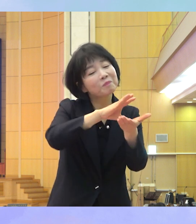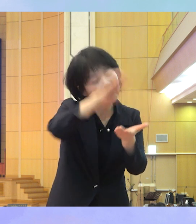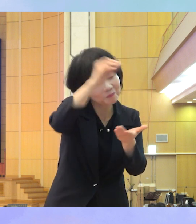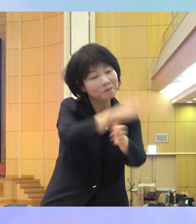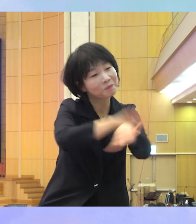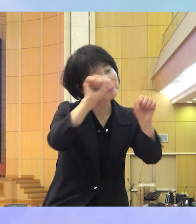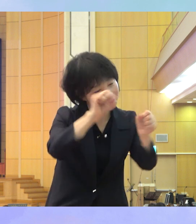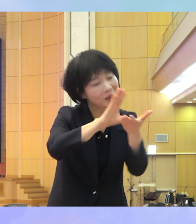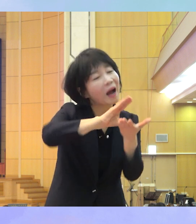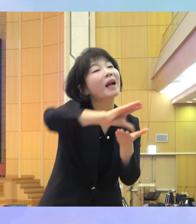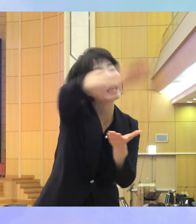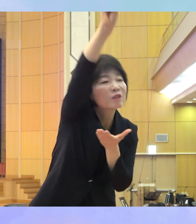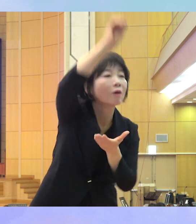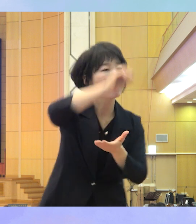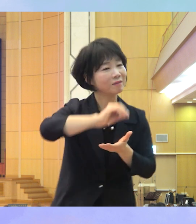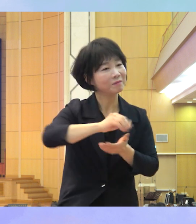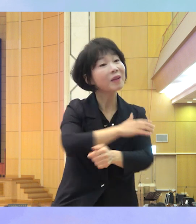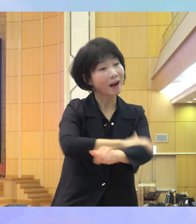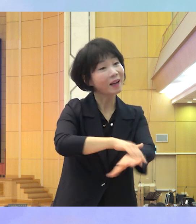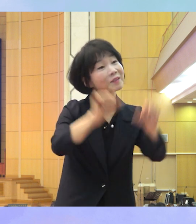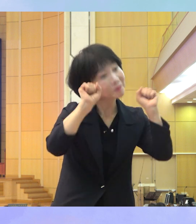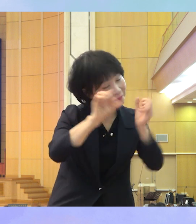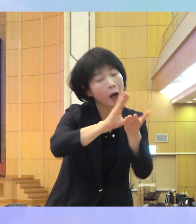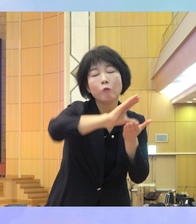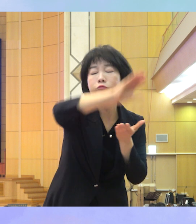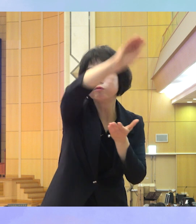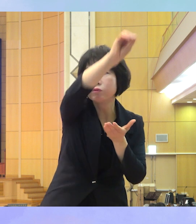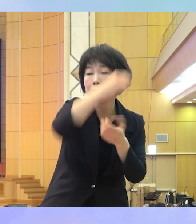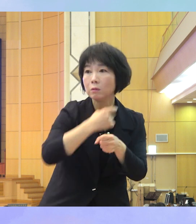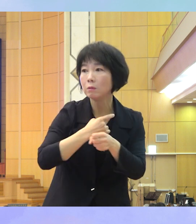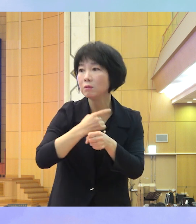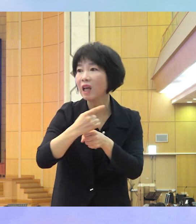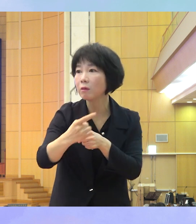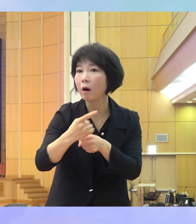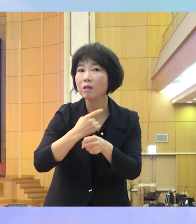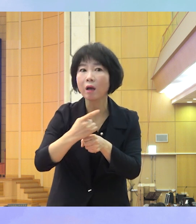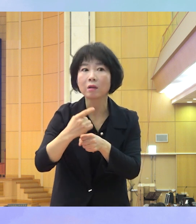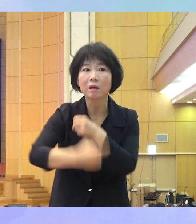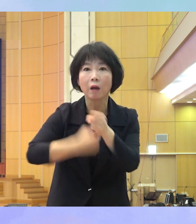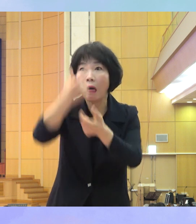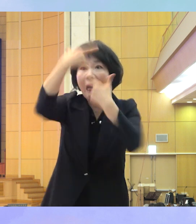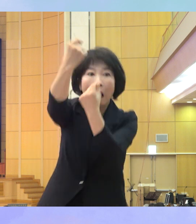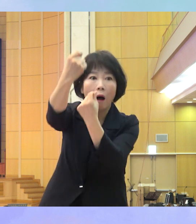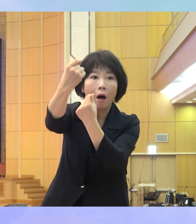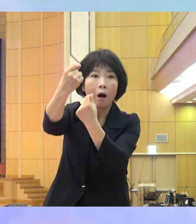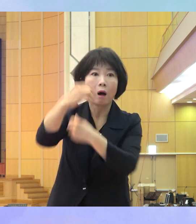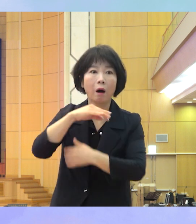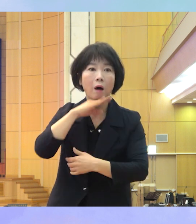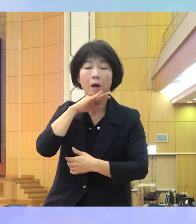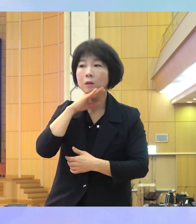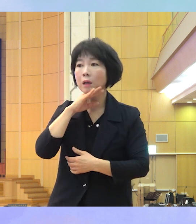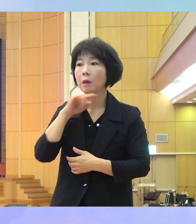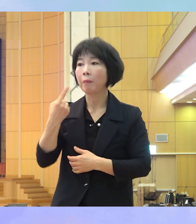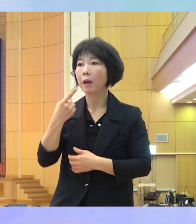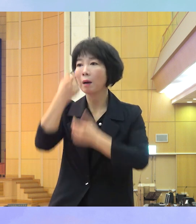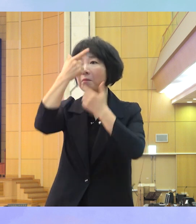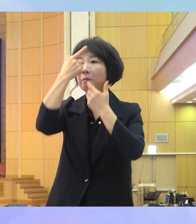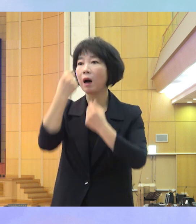말하면 99세 때 아브라함 99세 때 사라 89살 때 지금